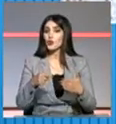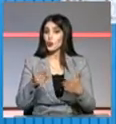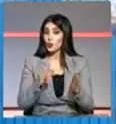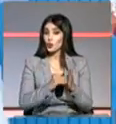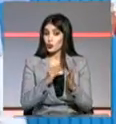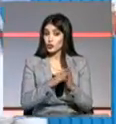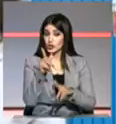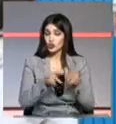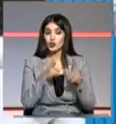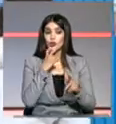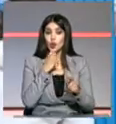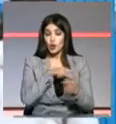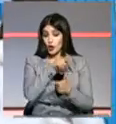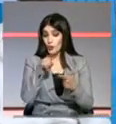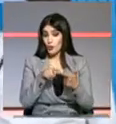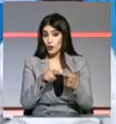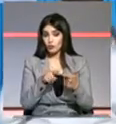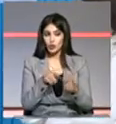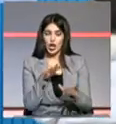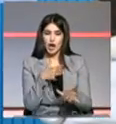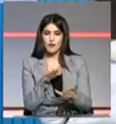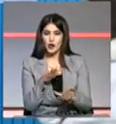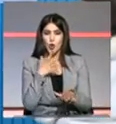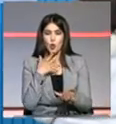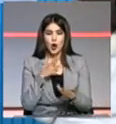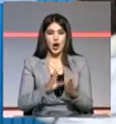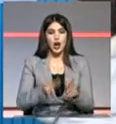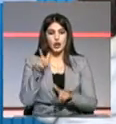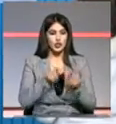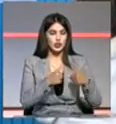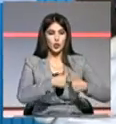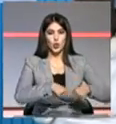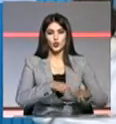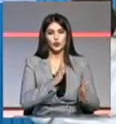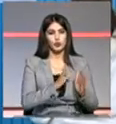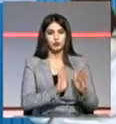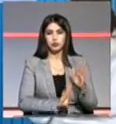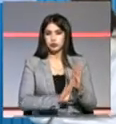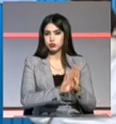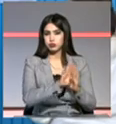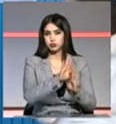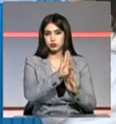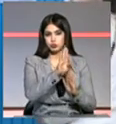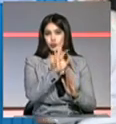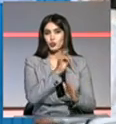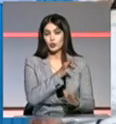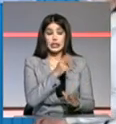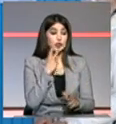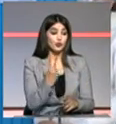معناتها مسجل. المؤشر الآخر اللي هو اللي خوفنا أكثر هو العدد المقيمين في المستشفيات، زاد كذلك قاعد يسجل في